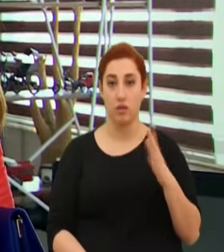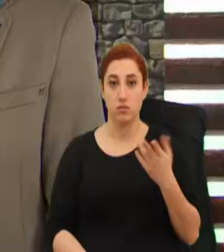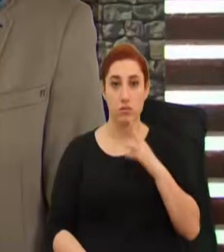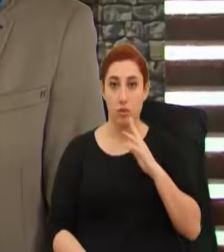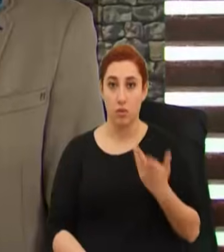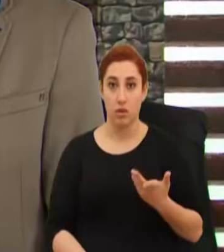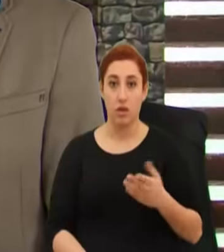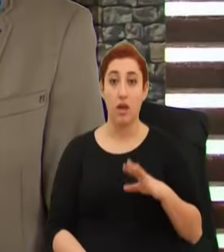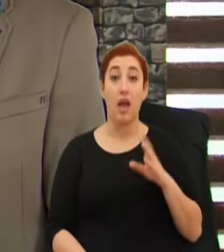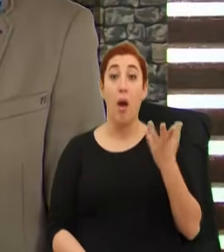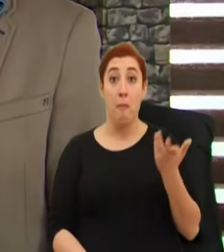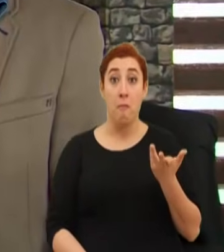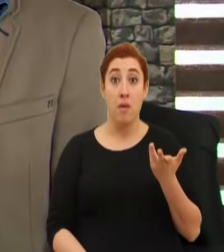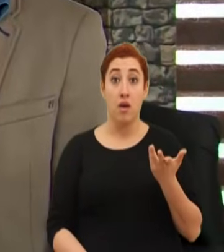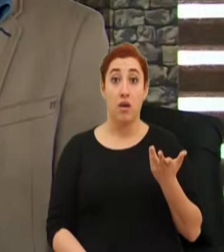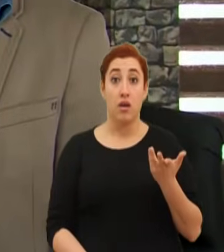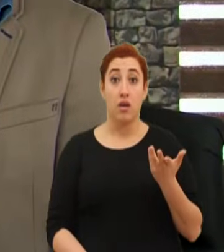Yani? Meğer